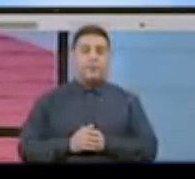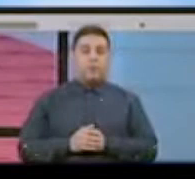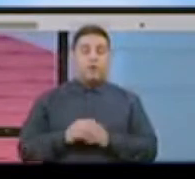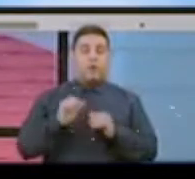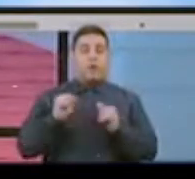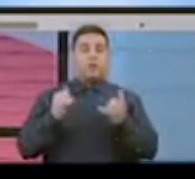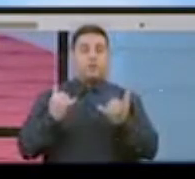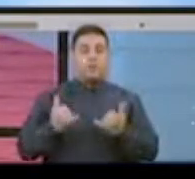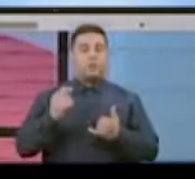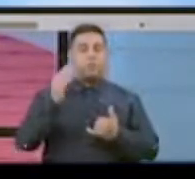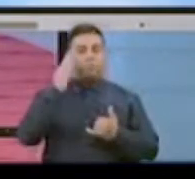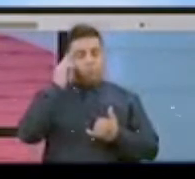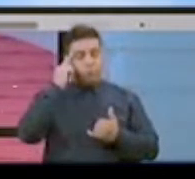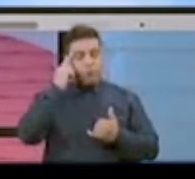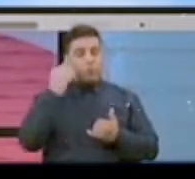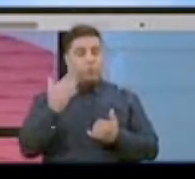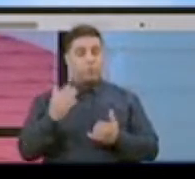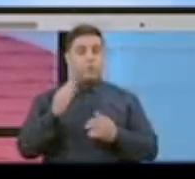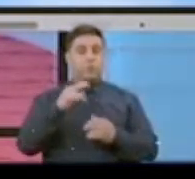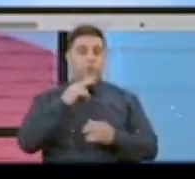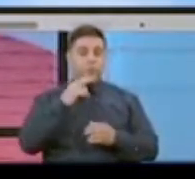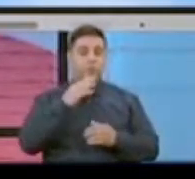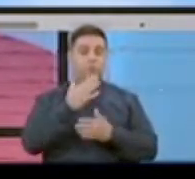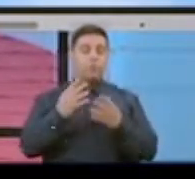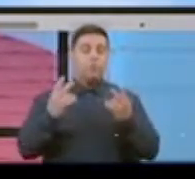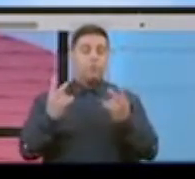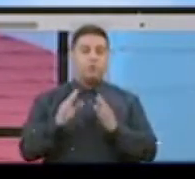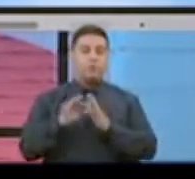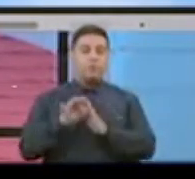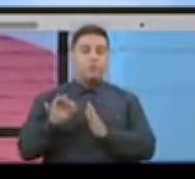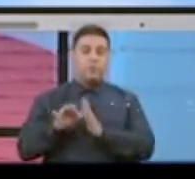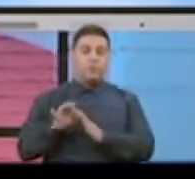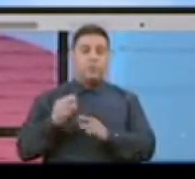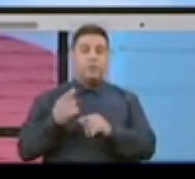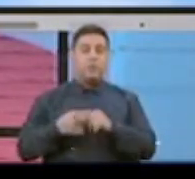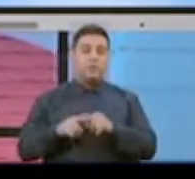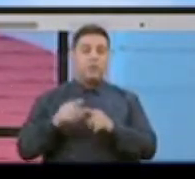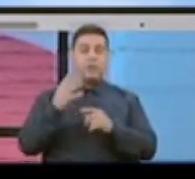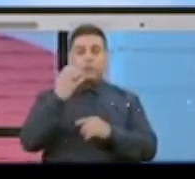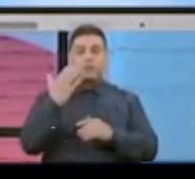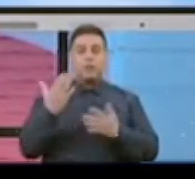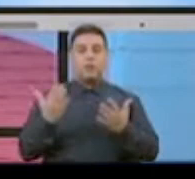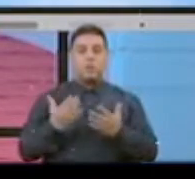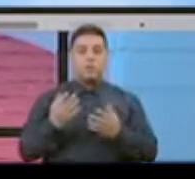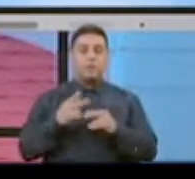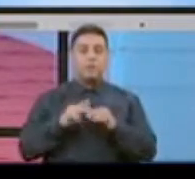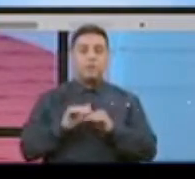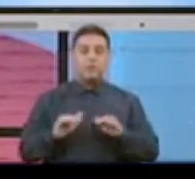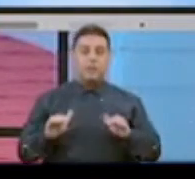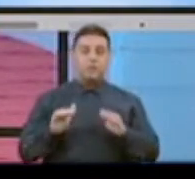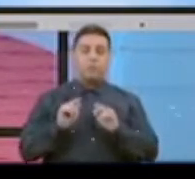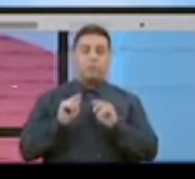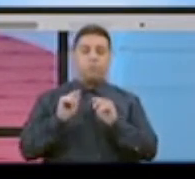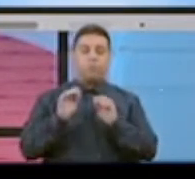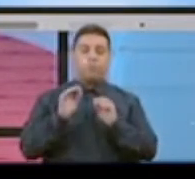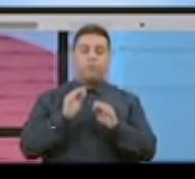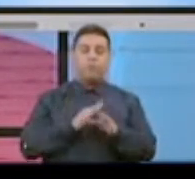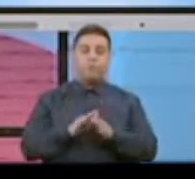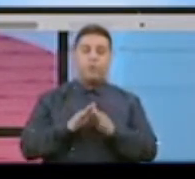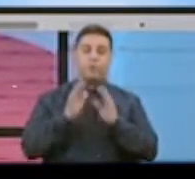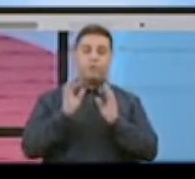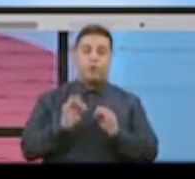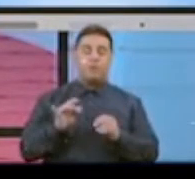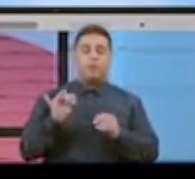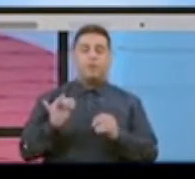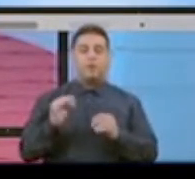Ну а теперь подумайте внимательно. Вам нужно выбрать те картинки, на которых дети поступают правильно и